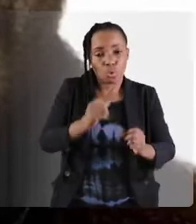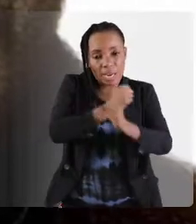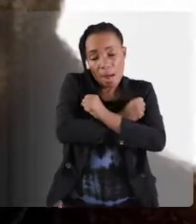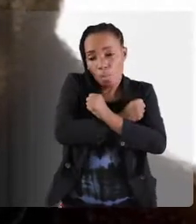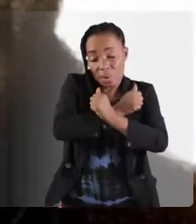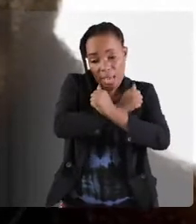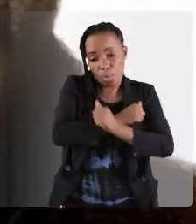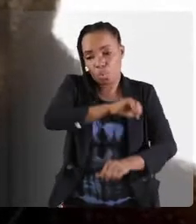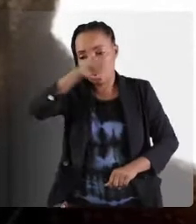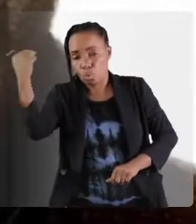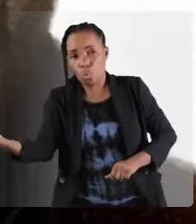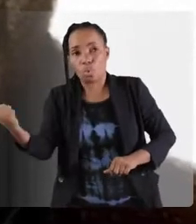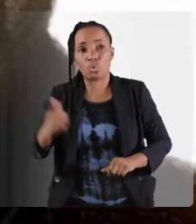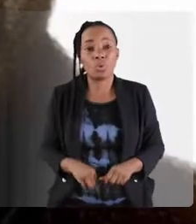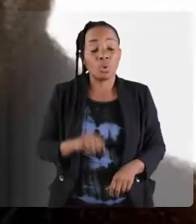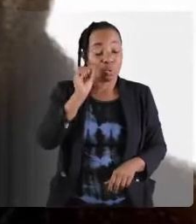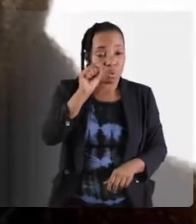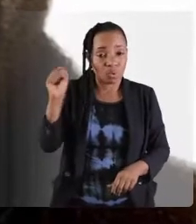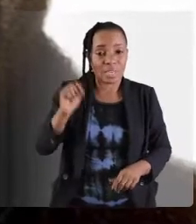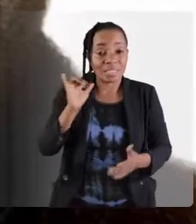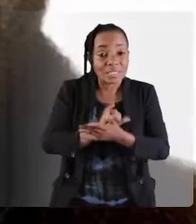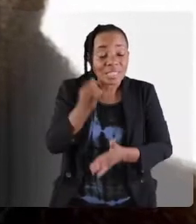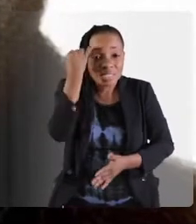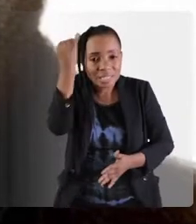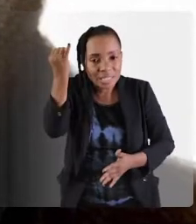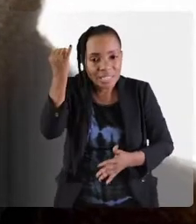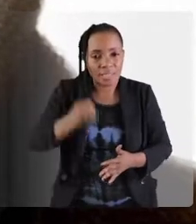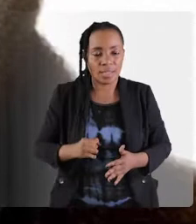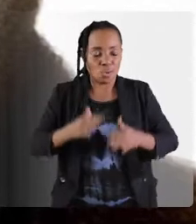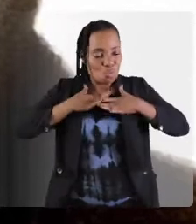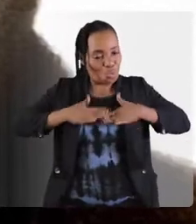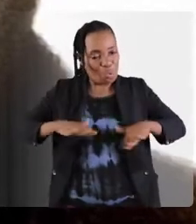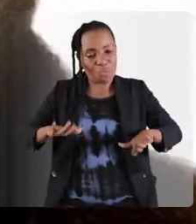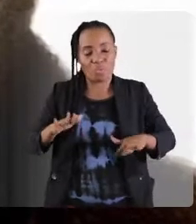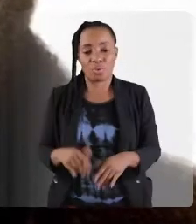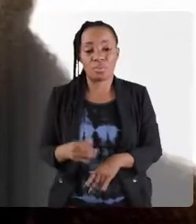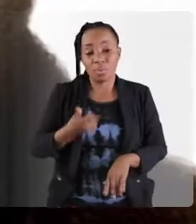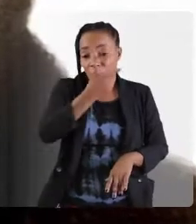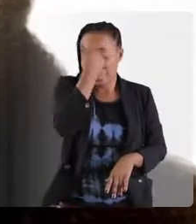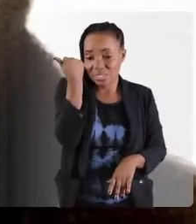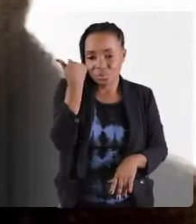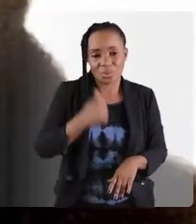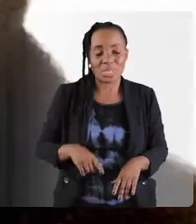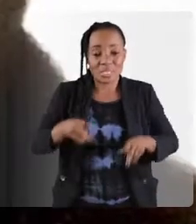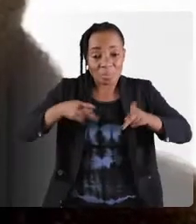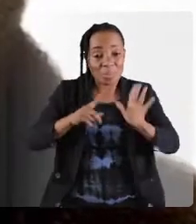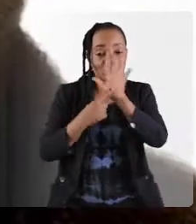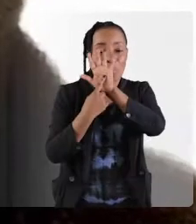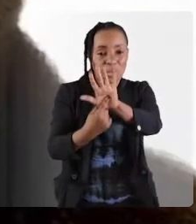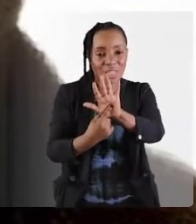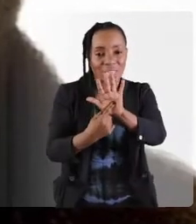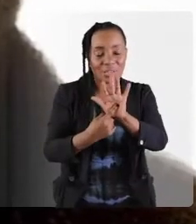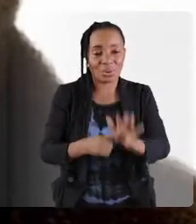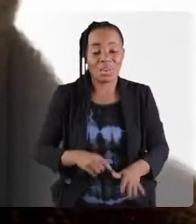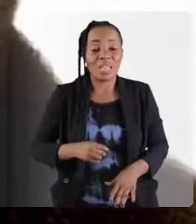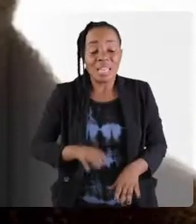positiviste ». Ces idées peuvent nous conforter, dans le sens que, finalement,